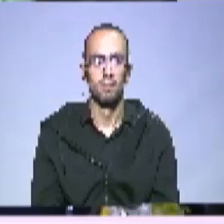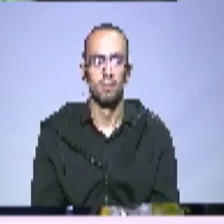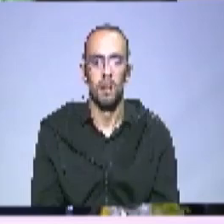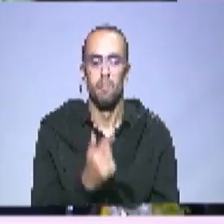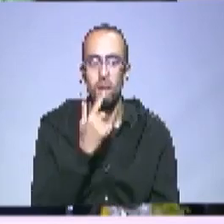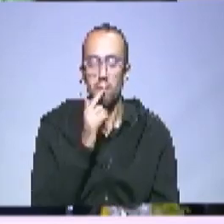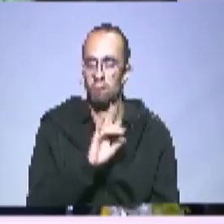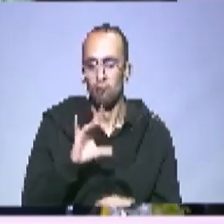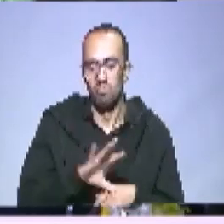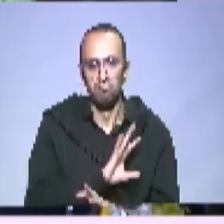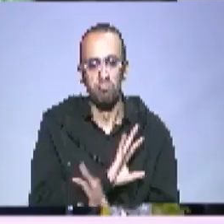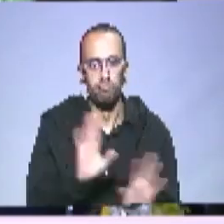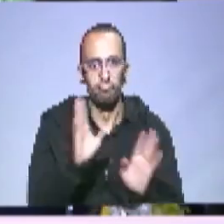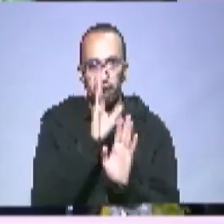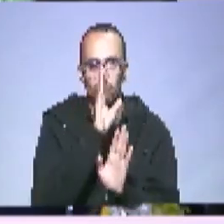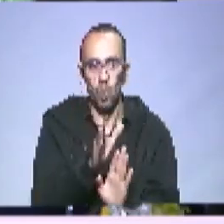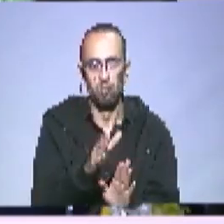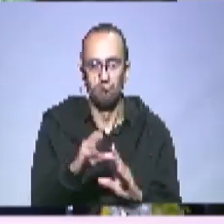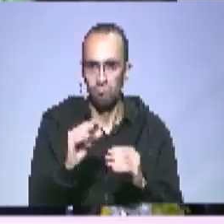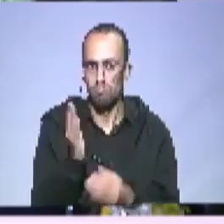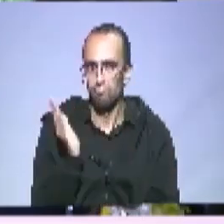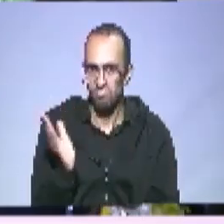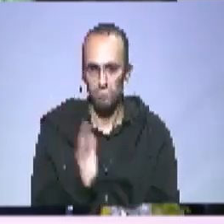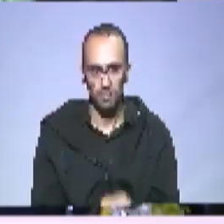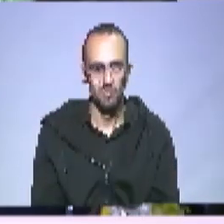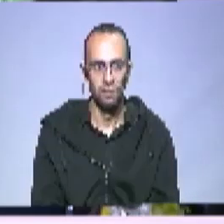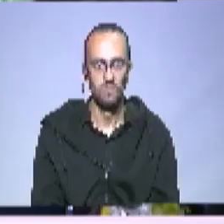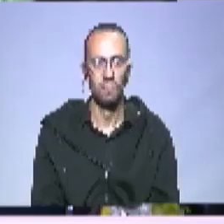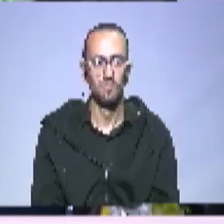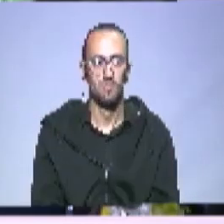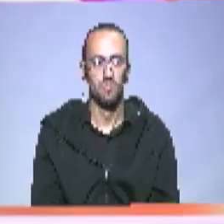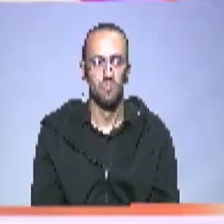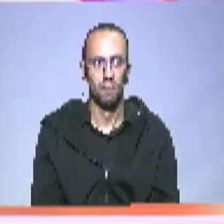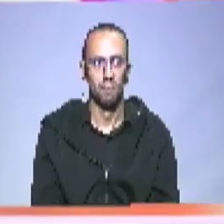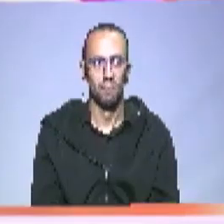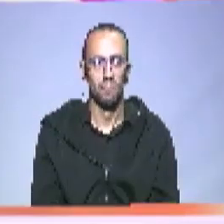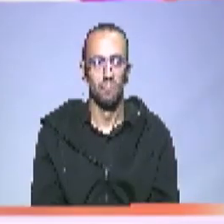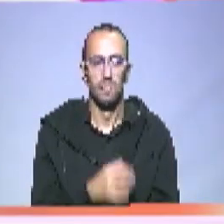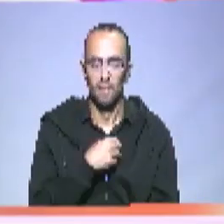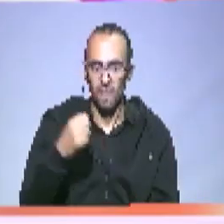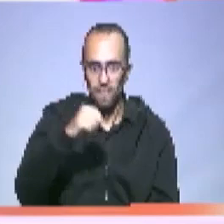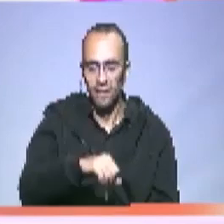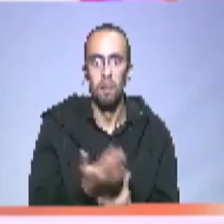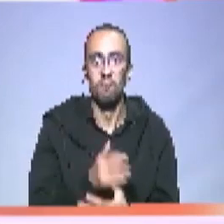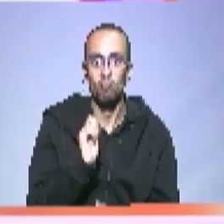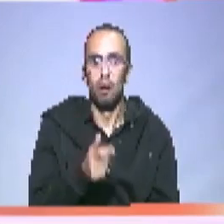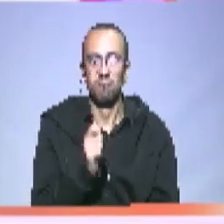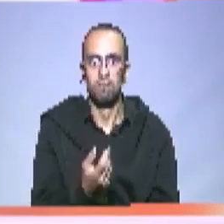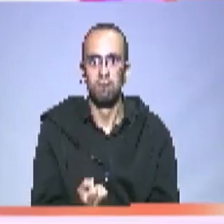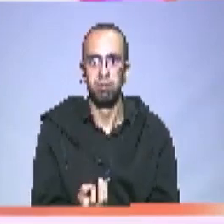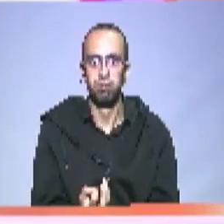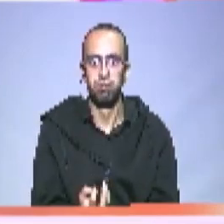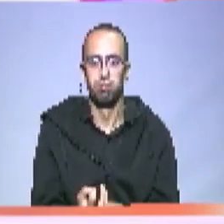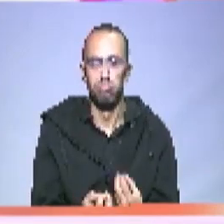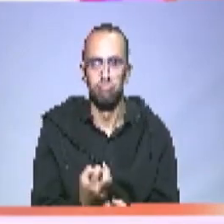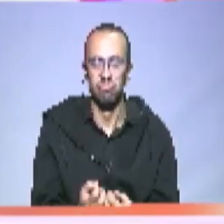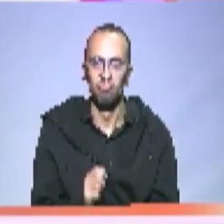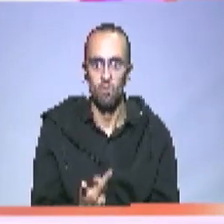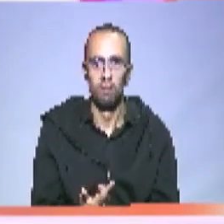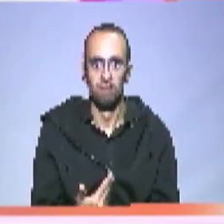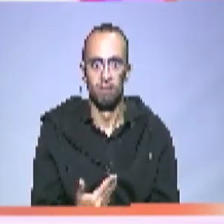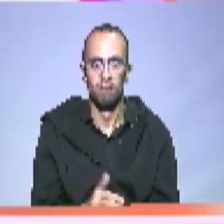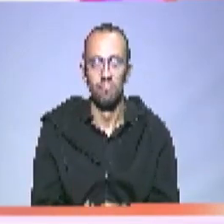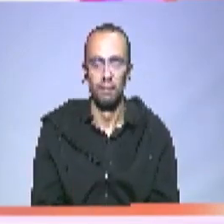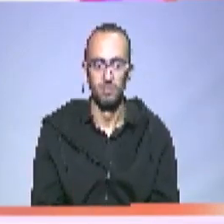منكهات، هو بالبرتقال بس. احنا عشان نعجل بس بالتسوية دي نقفل عليها شوية كده. المقادير